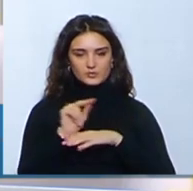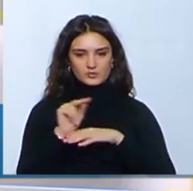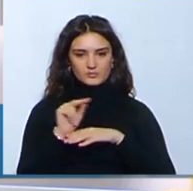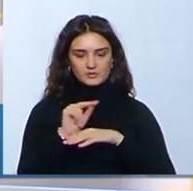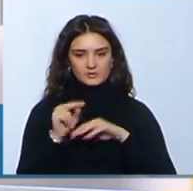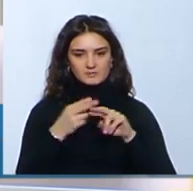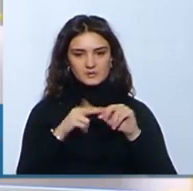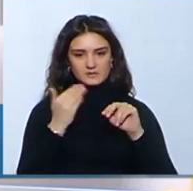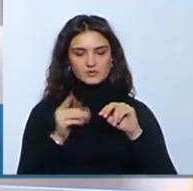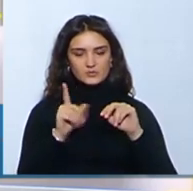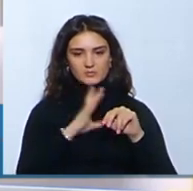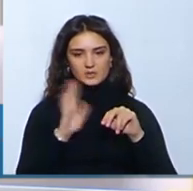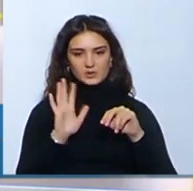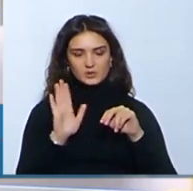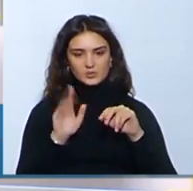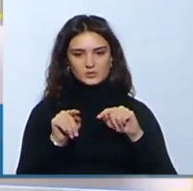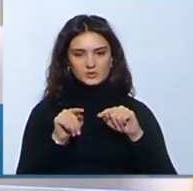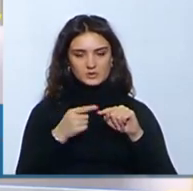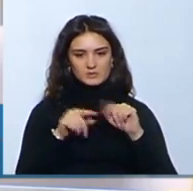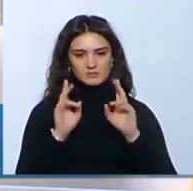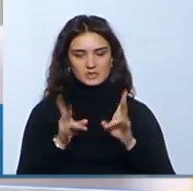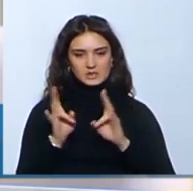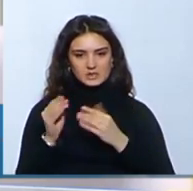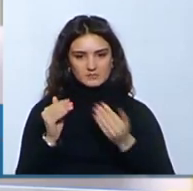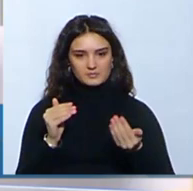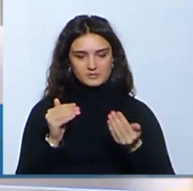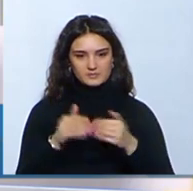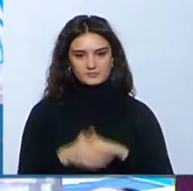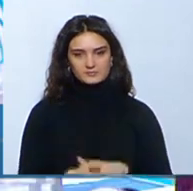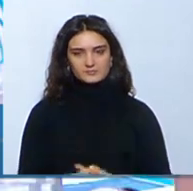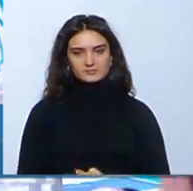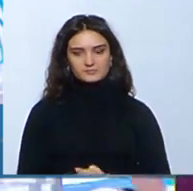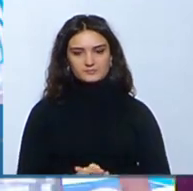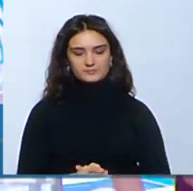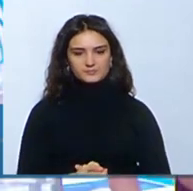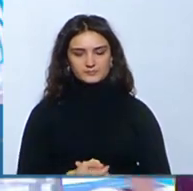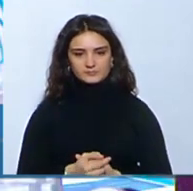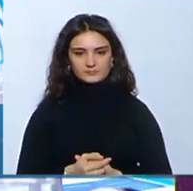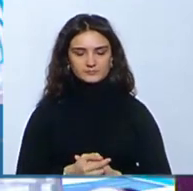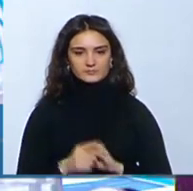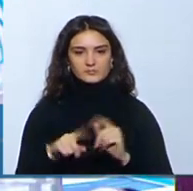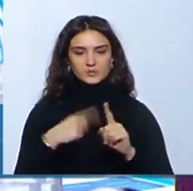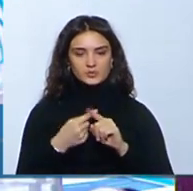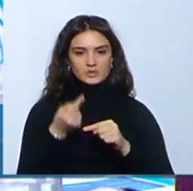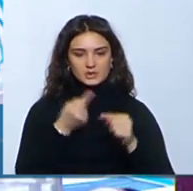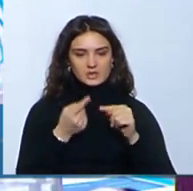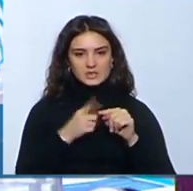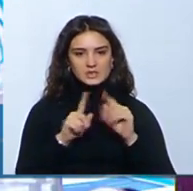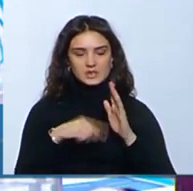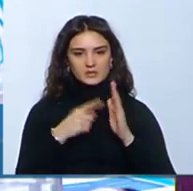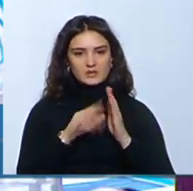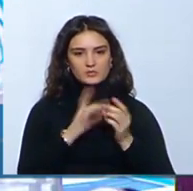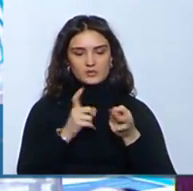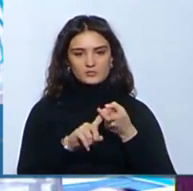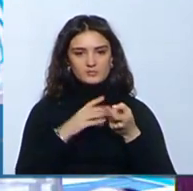უკვე იმისთვის, რომ არ მოხდეს ინფიცირება უკვე ამ დაზიანებული სტრუქტურების და პლუს მოხდეს აღდგენა. ეს კითხვა არ უკავშირდება